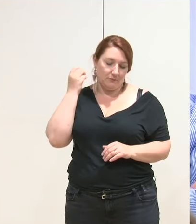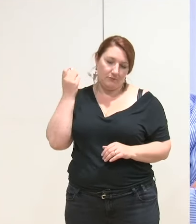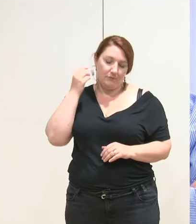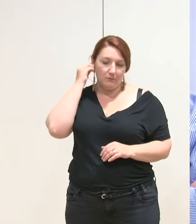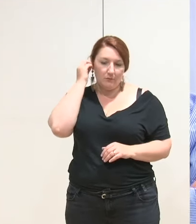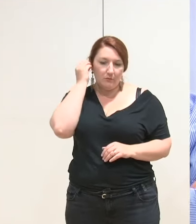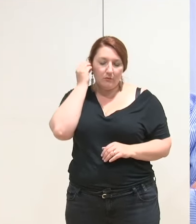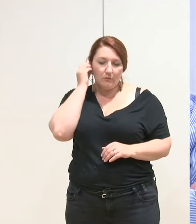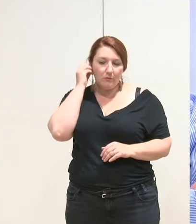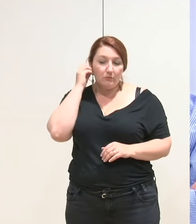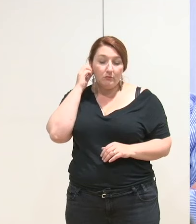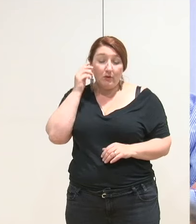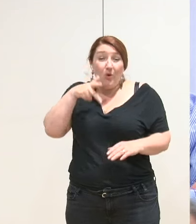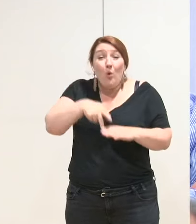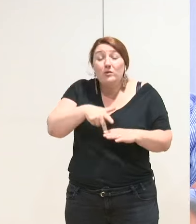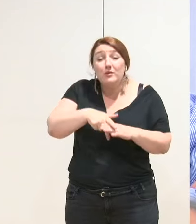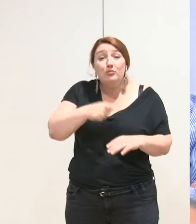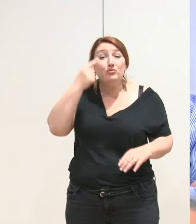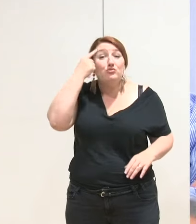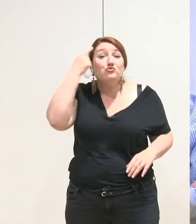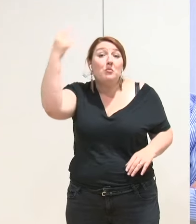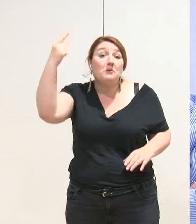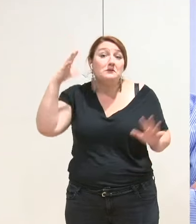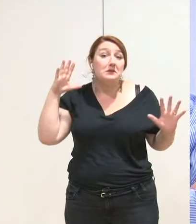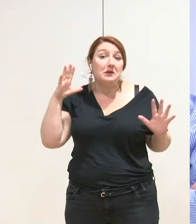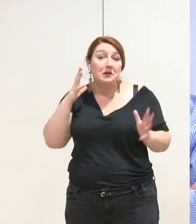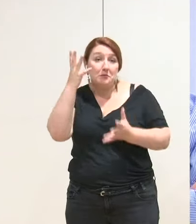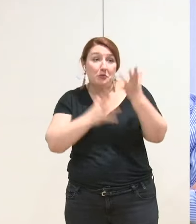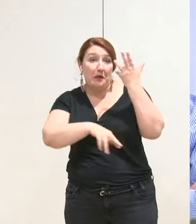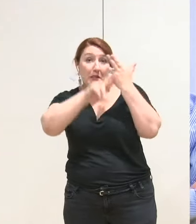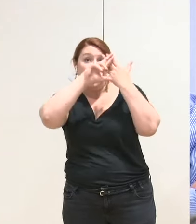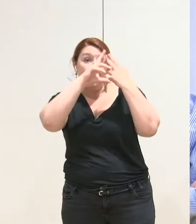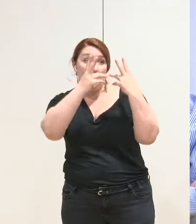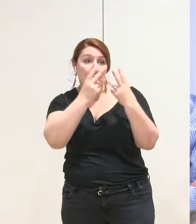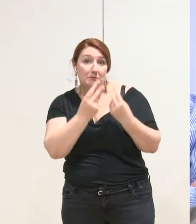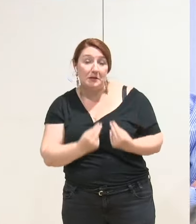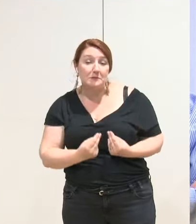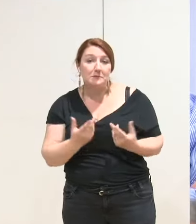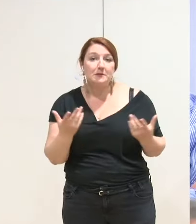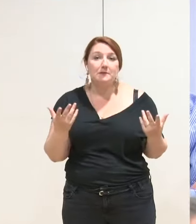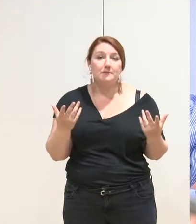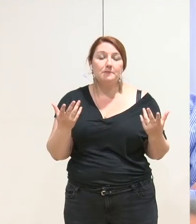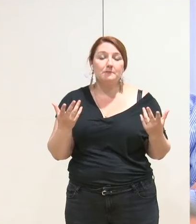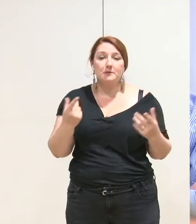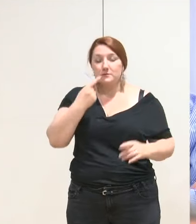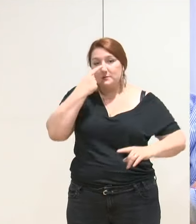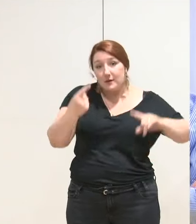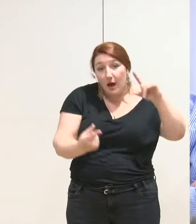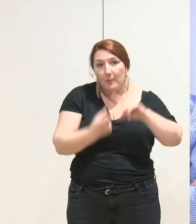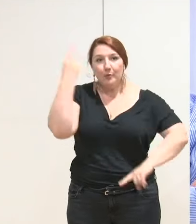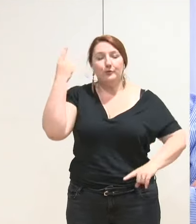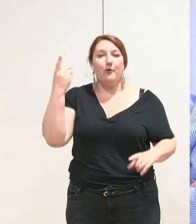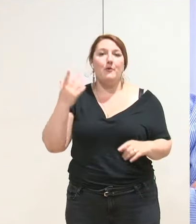euh réponse et des explications plutôt et donc il me semble important de